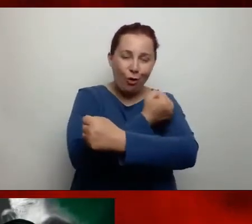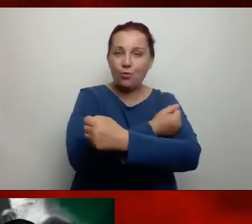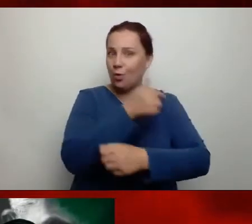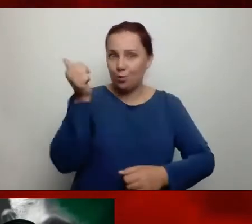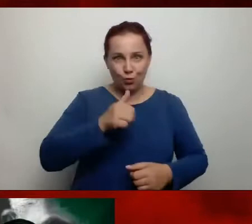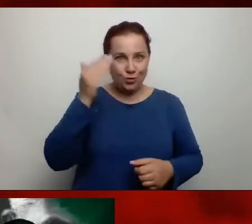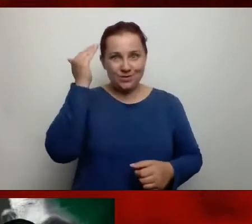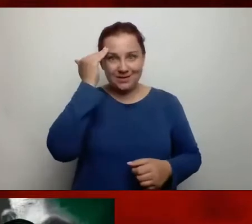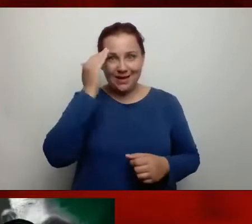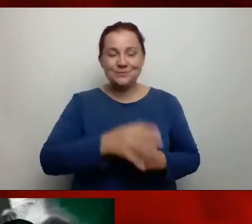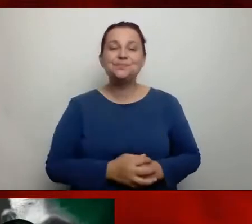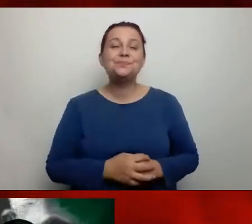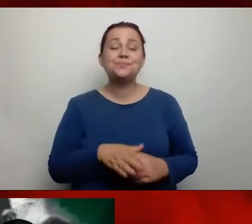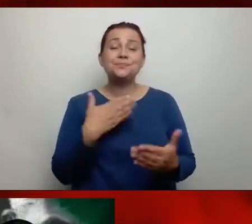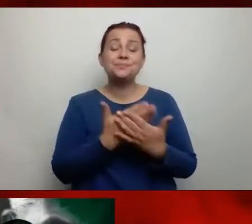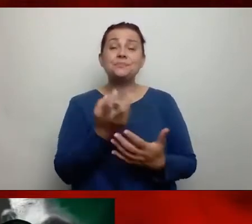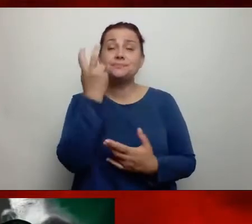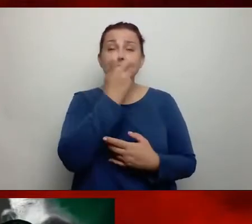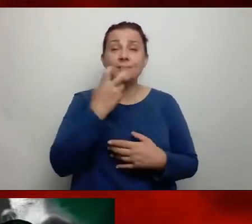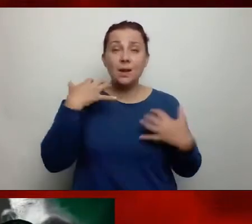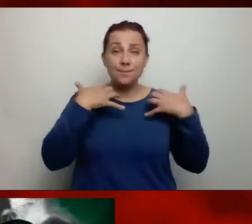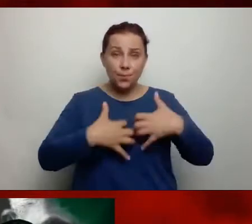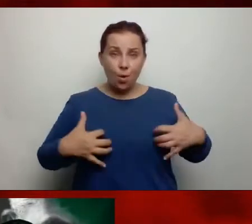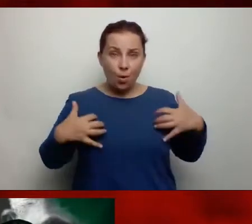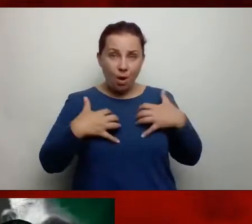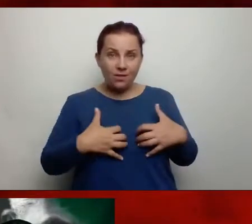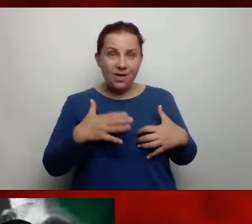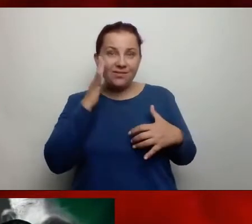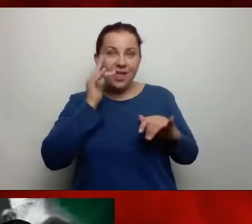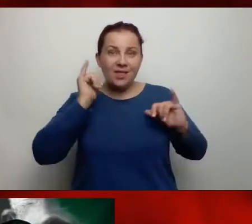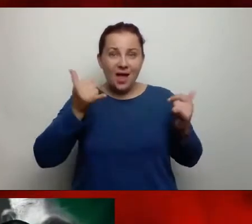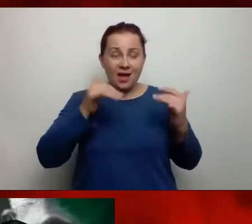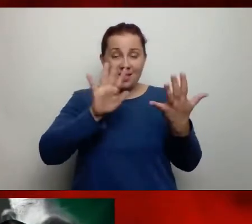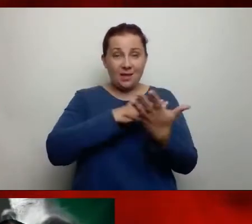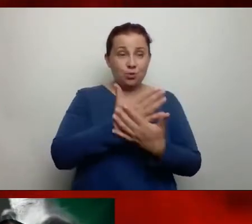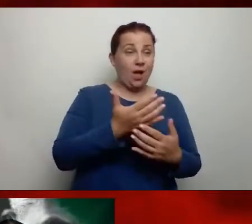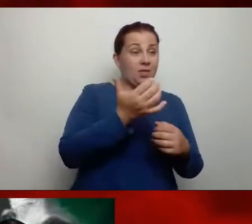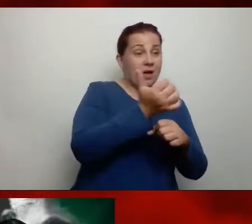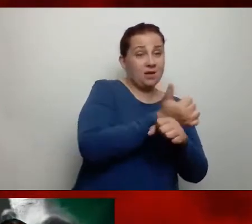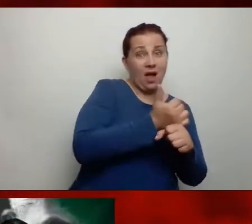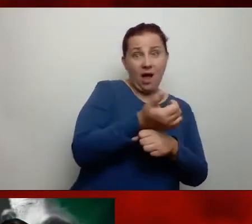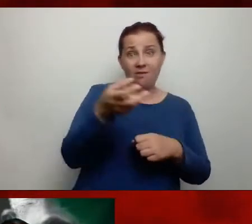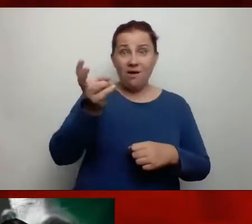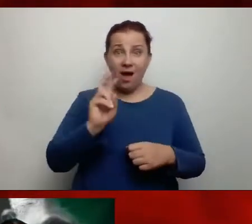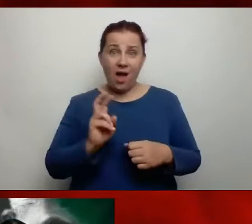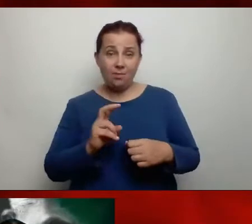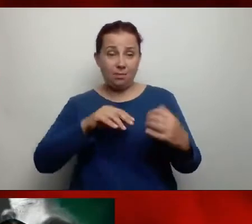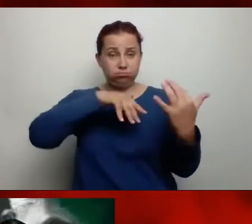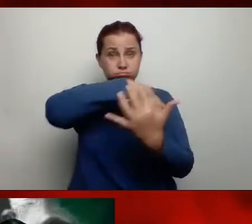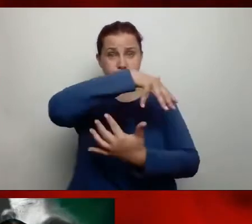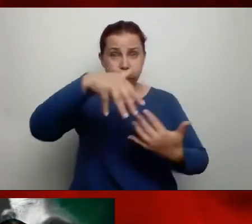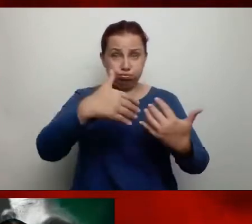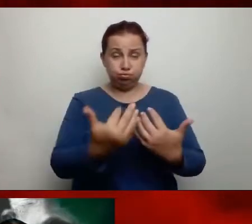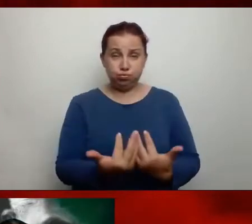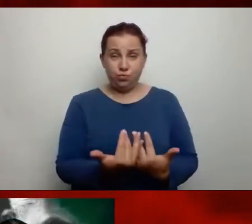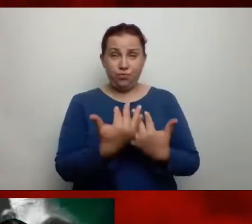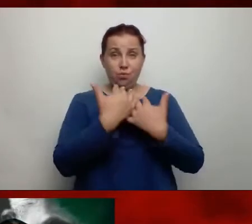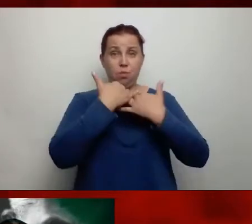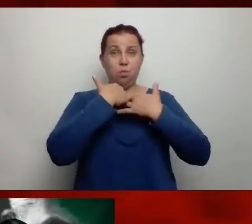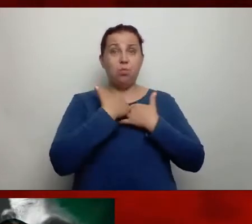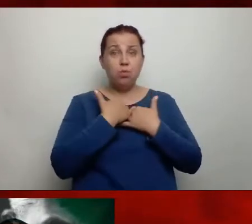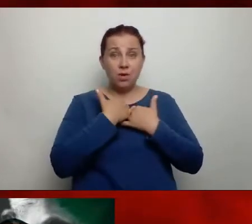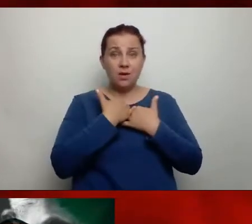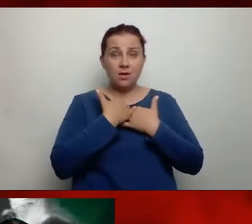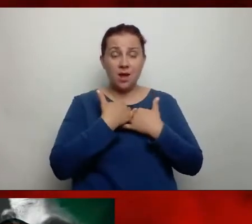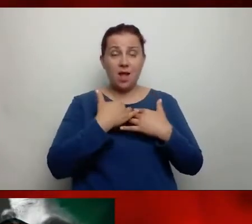też biologią, więc interesowało go na przykład, jak mieszanina kawy i herbaty wpłynie na kreskę, którą